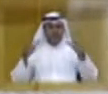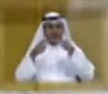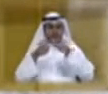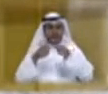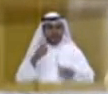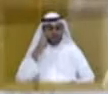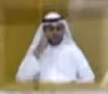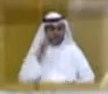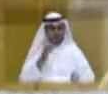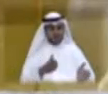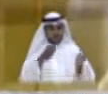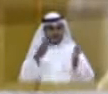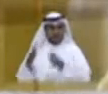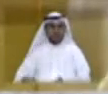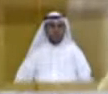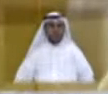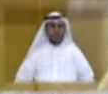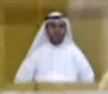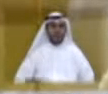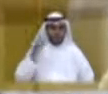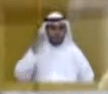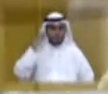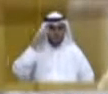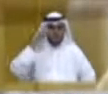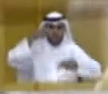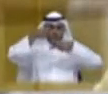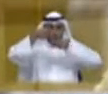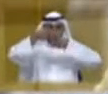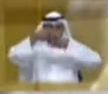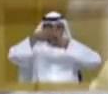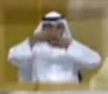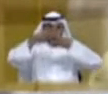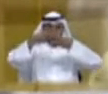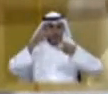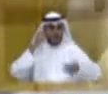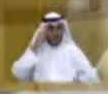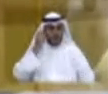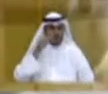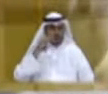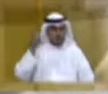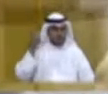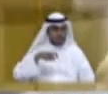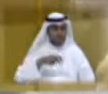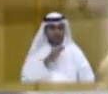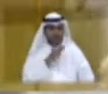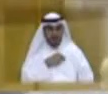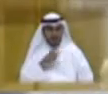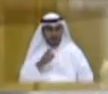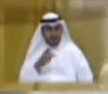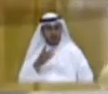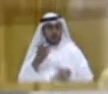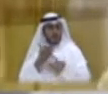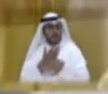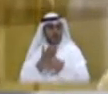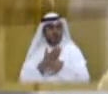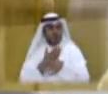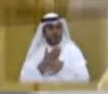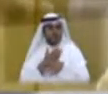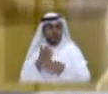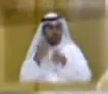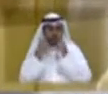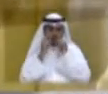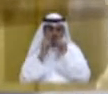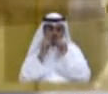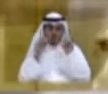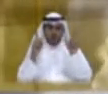لم تطب يعني تحاول تطبق أو تفرض ضريبة أرباح على الأعمال إلا بعد